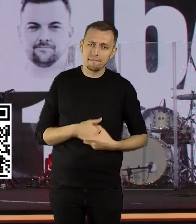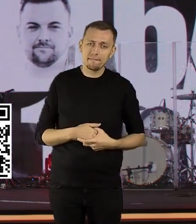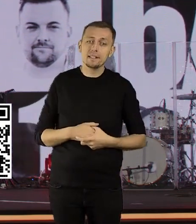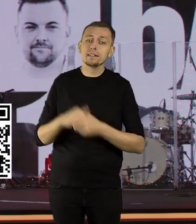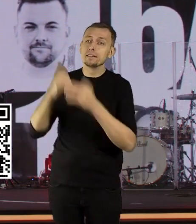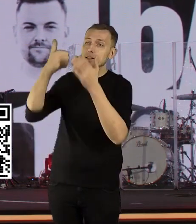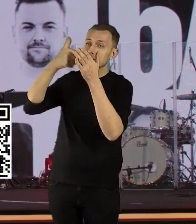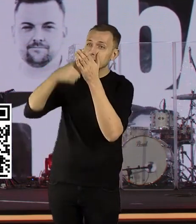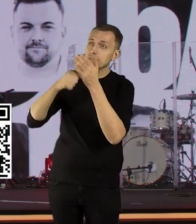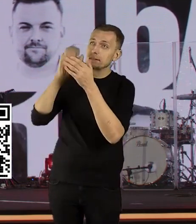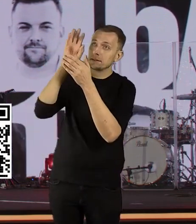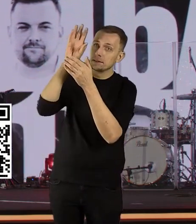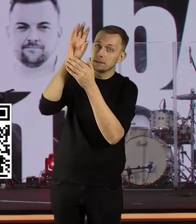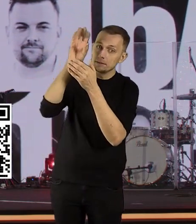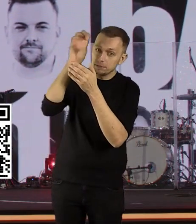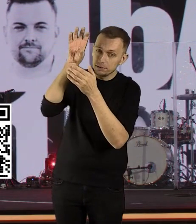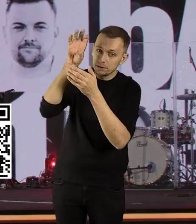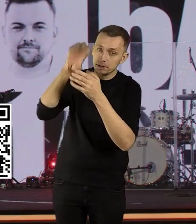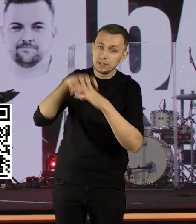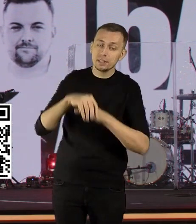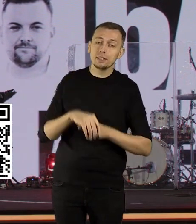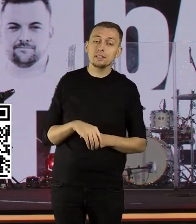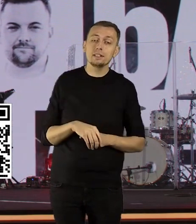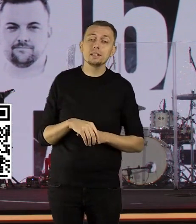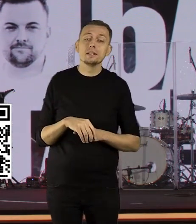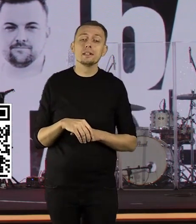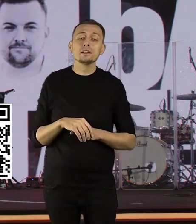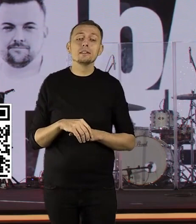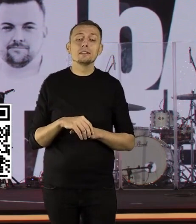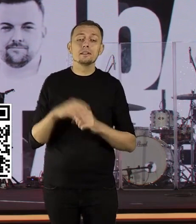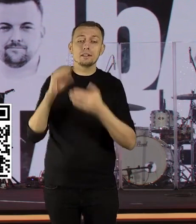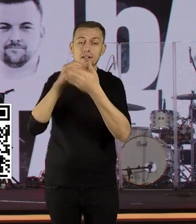I się ukaże napis YouTube i naciśnijcie.